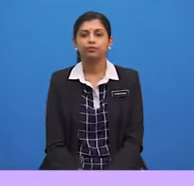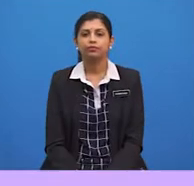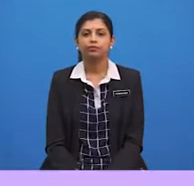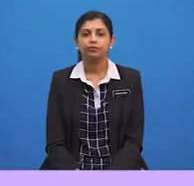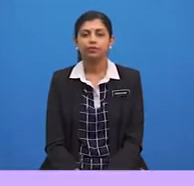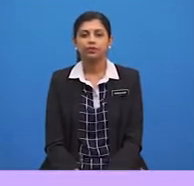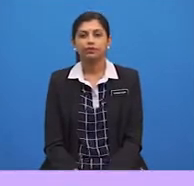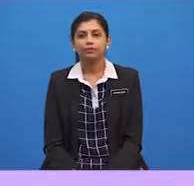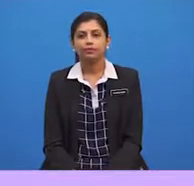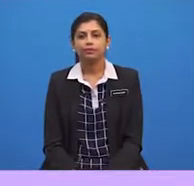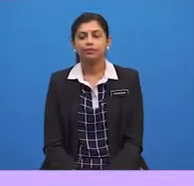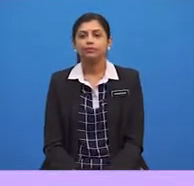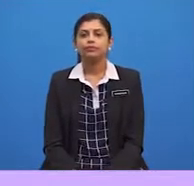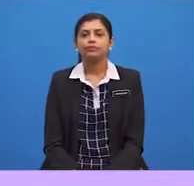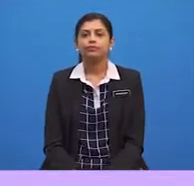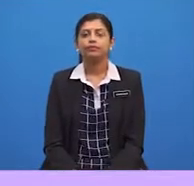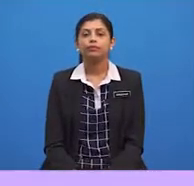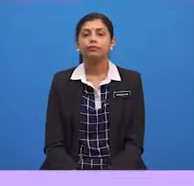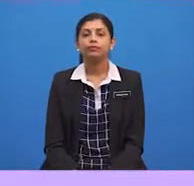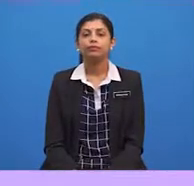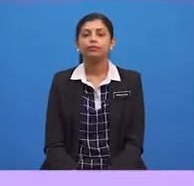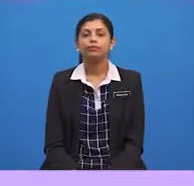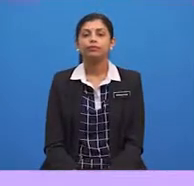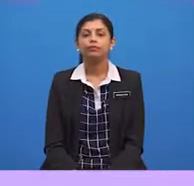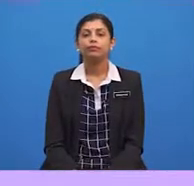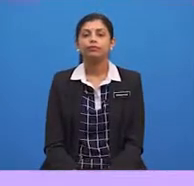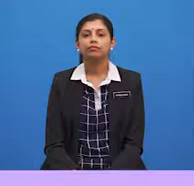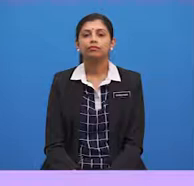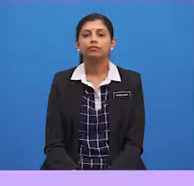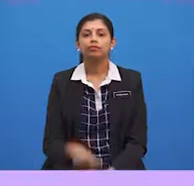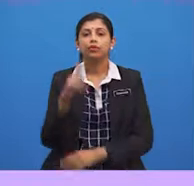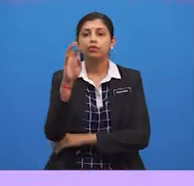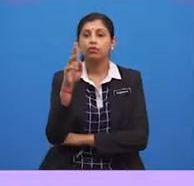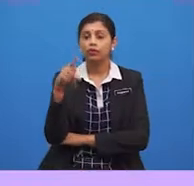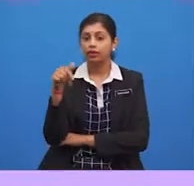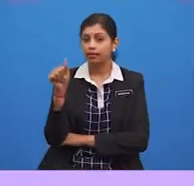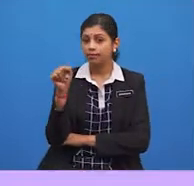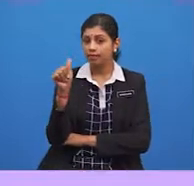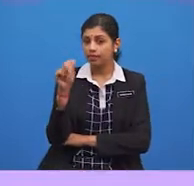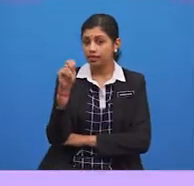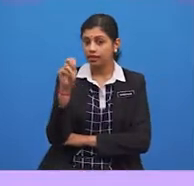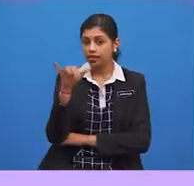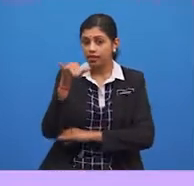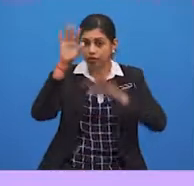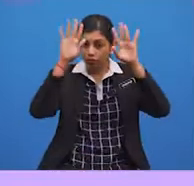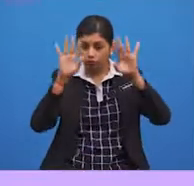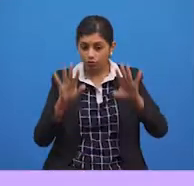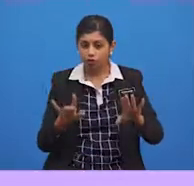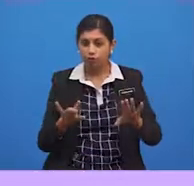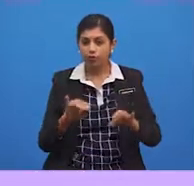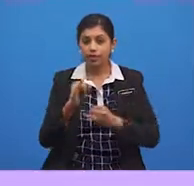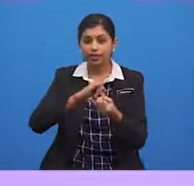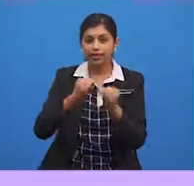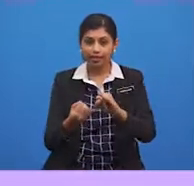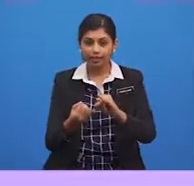permukaan bumi. Jadi, kepasan yang turun di iklim tundra ini ialah